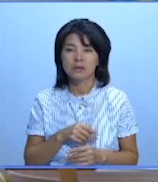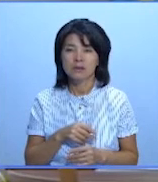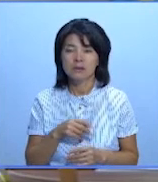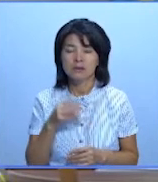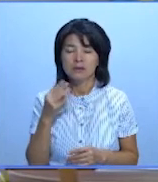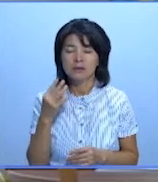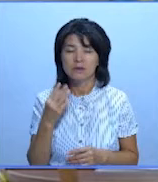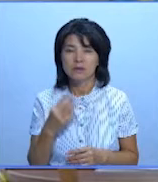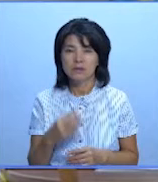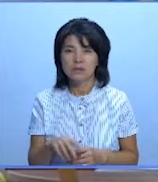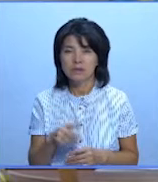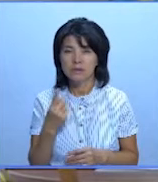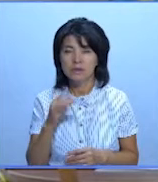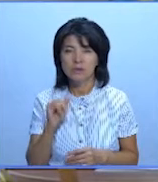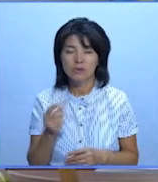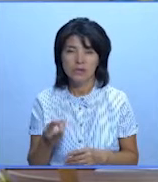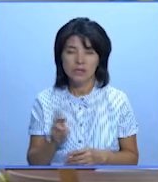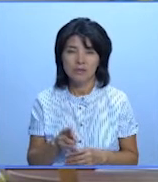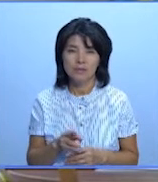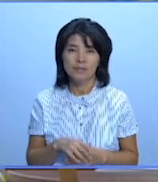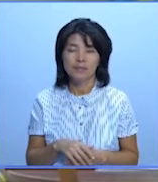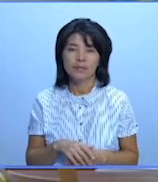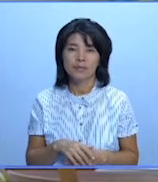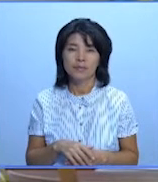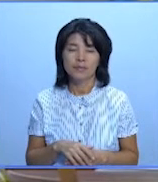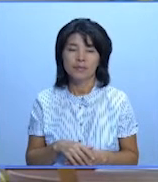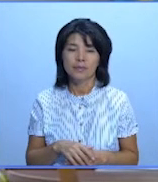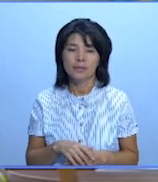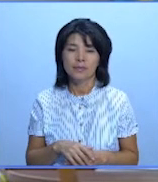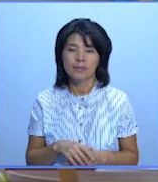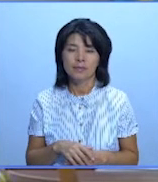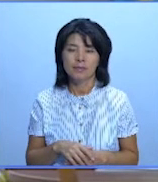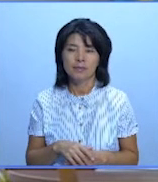31 июль күні бітті. Шілдеде.